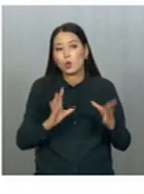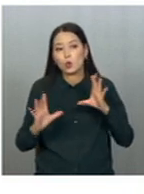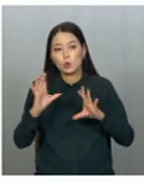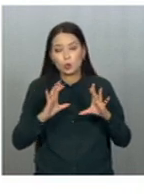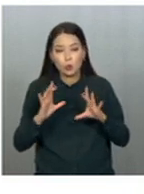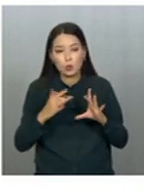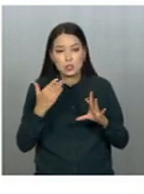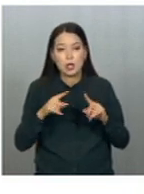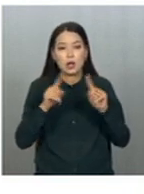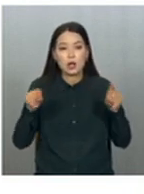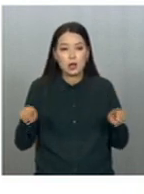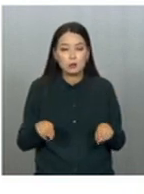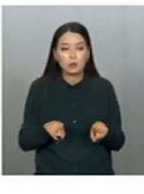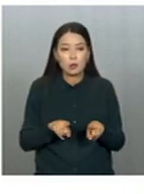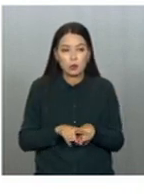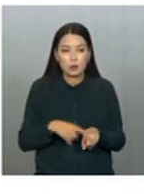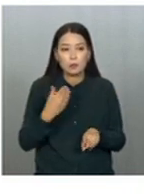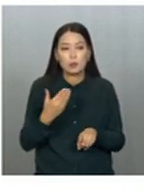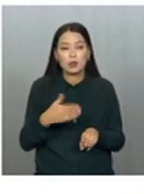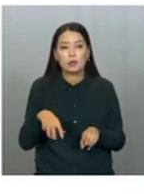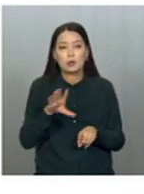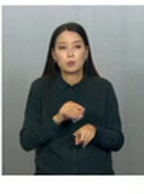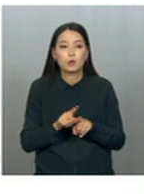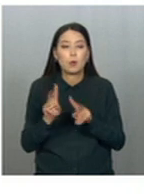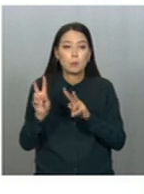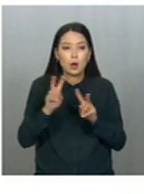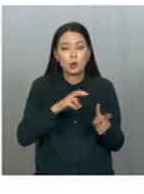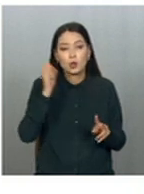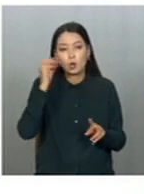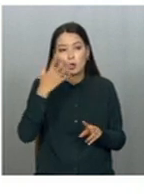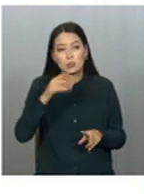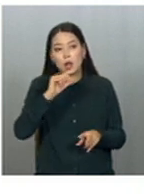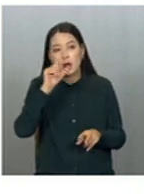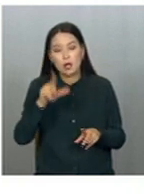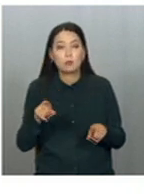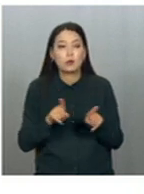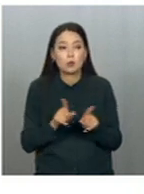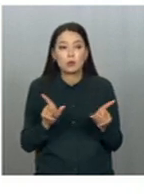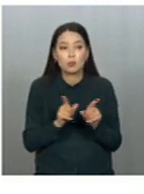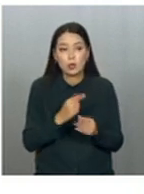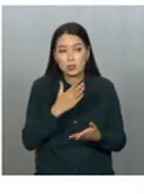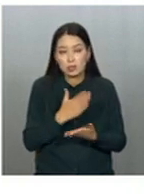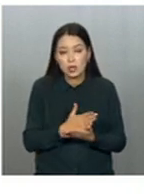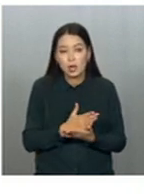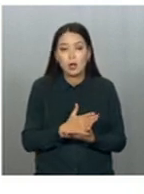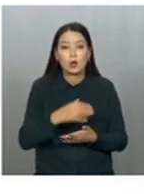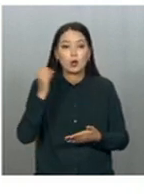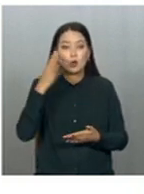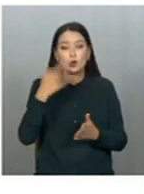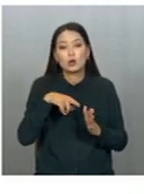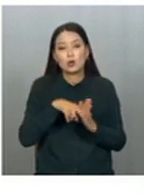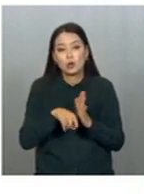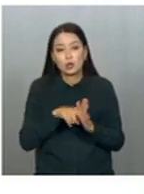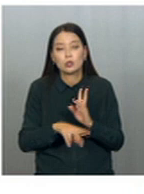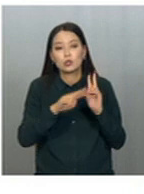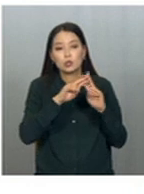картаға қою арқылы тәулік уақытын бақылау күні және аймен сәйкестендіреді. Көкжиек сызығының ішіндегі